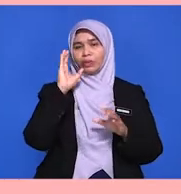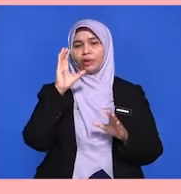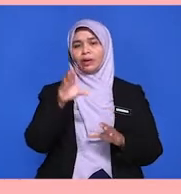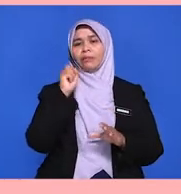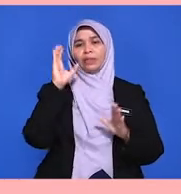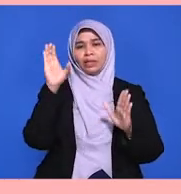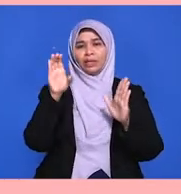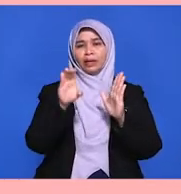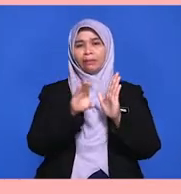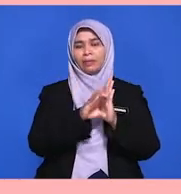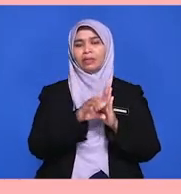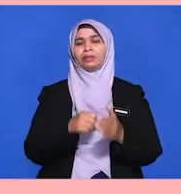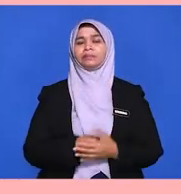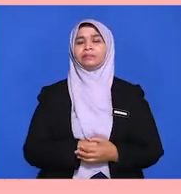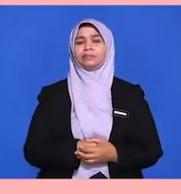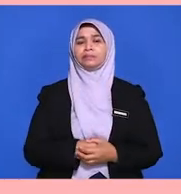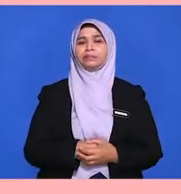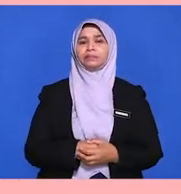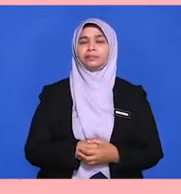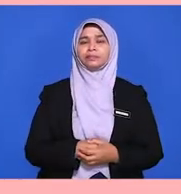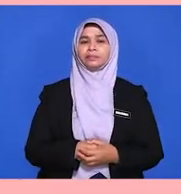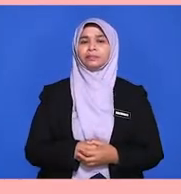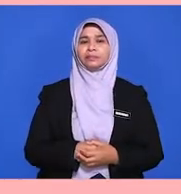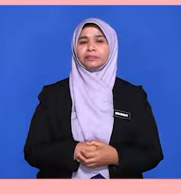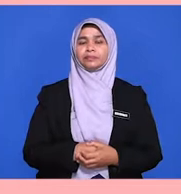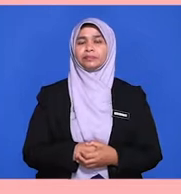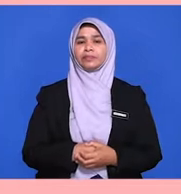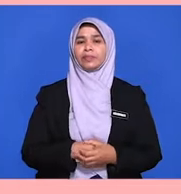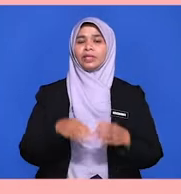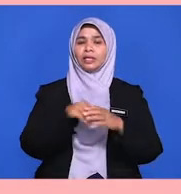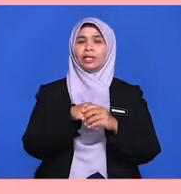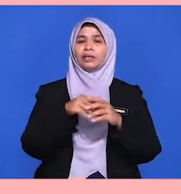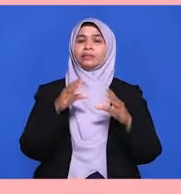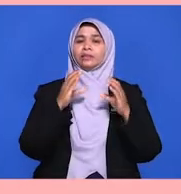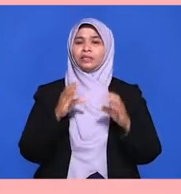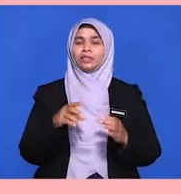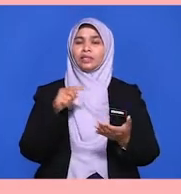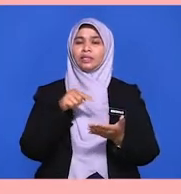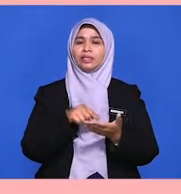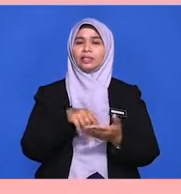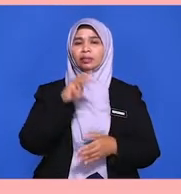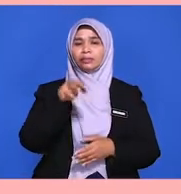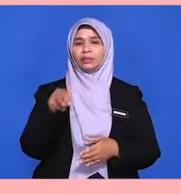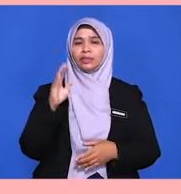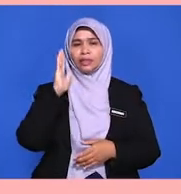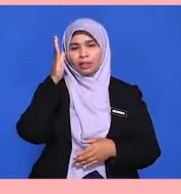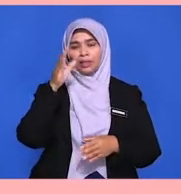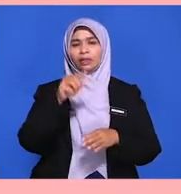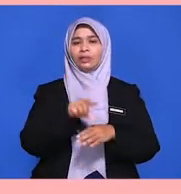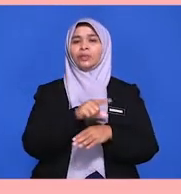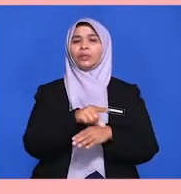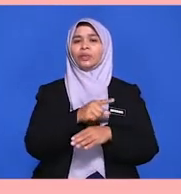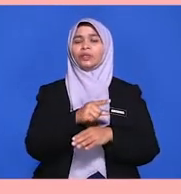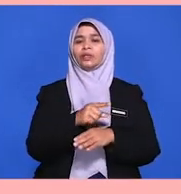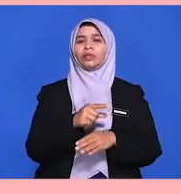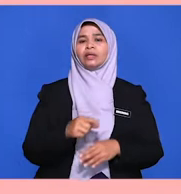reka ciptaan yang dihasilkan. Dalam kaedah ini, murid akan menggunakan